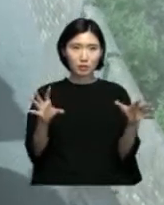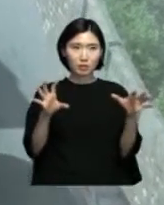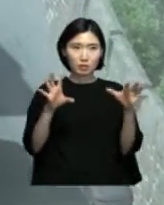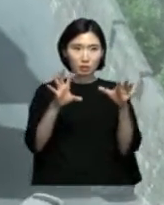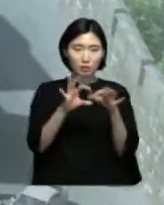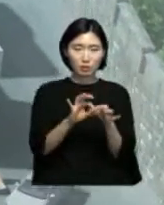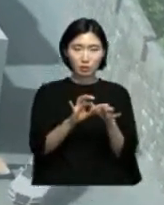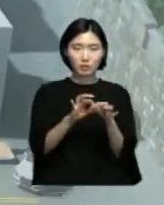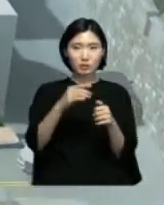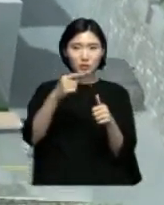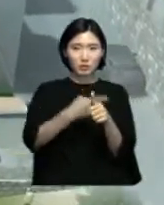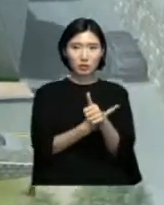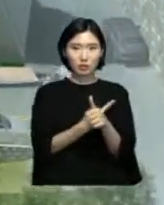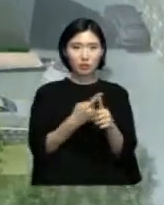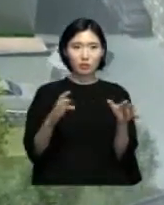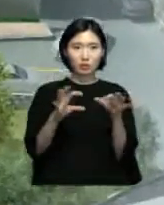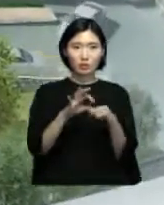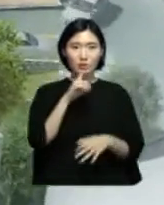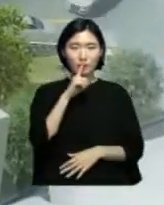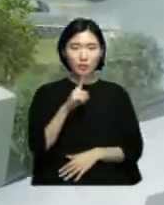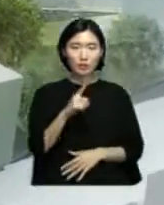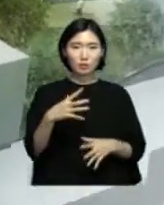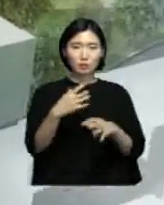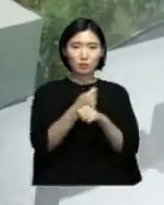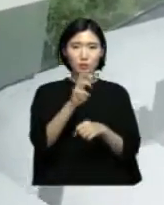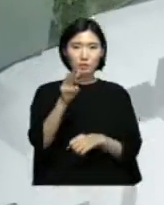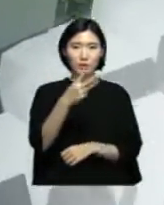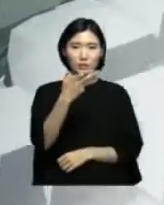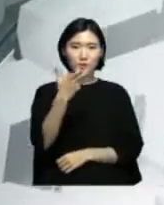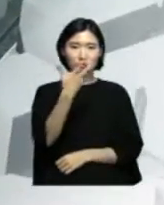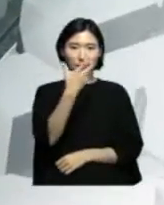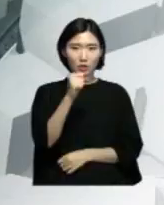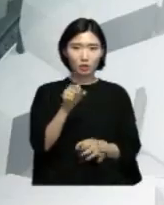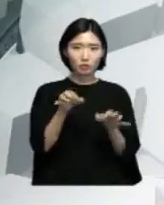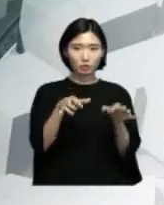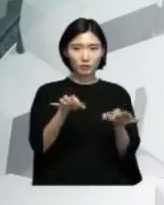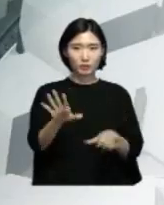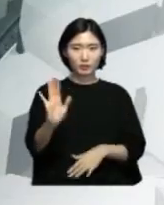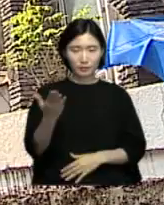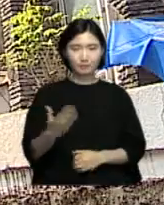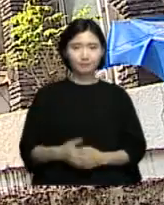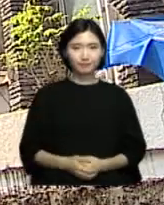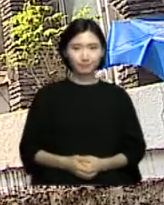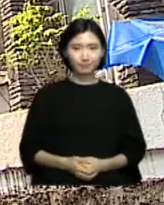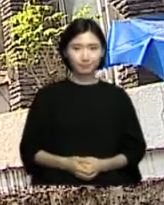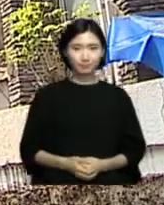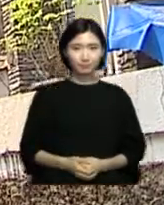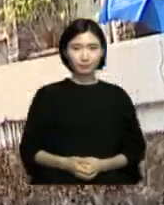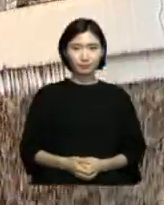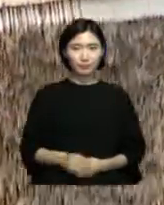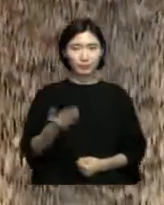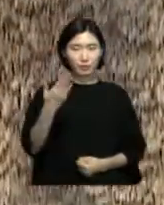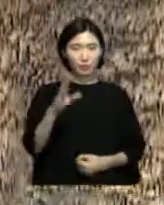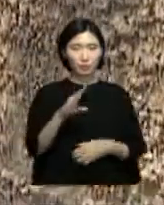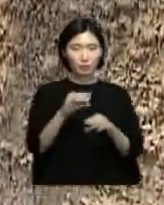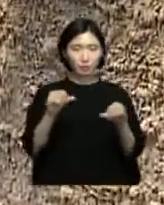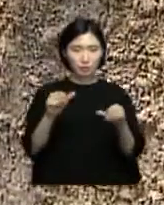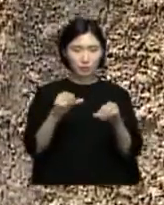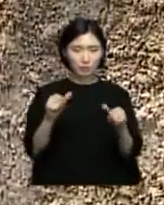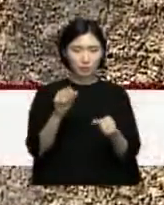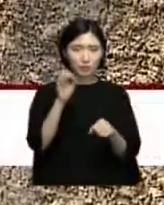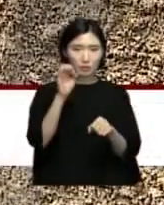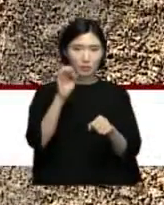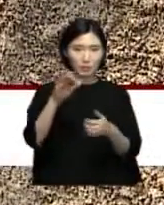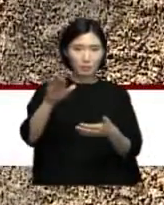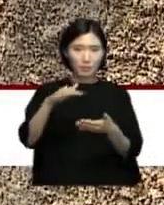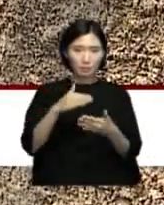공간으로 활용한다는 입장. 총사업비 318억여 원이 투입됩니다. 하지만 토지 수용 과정에서